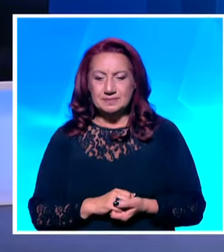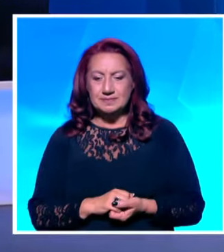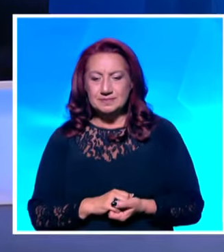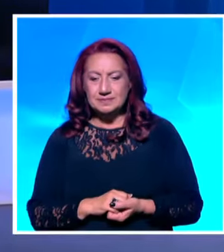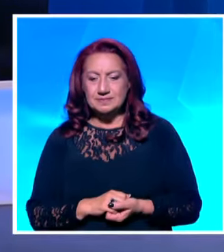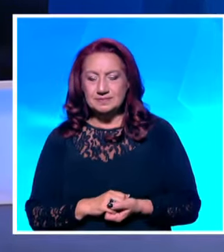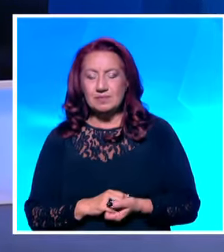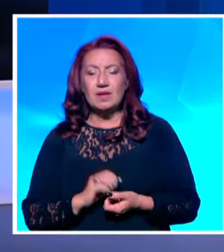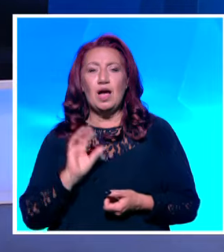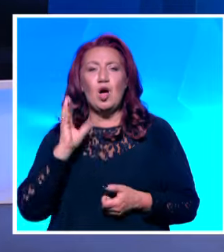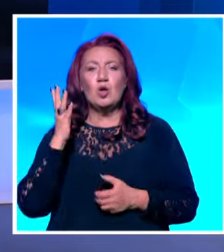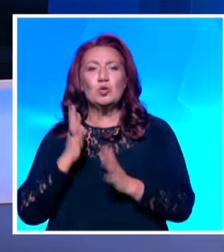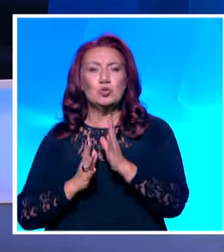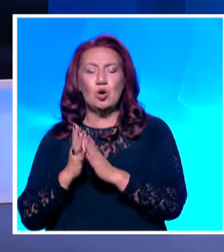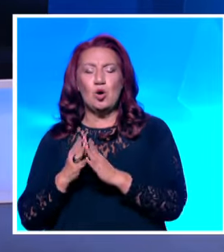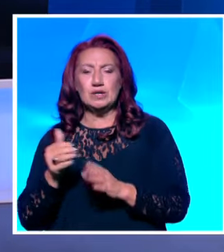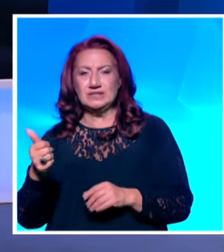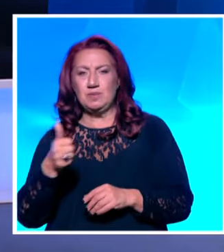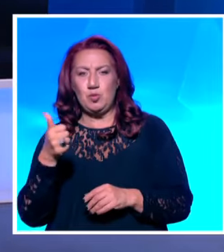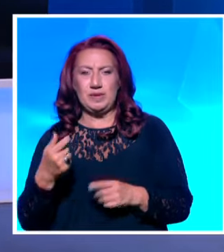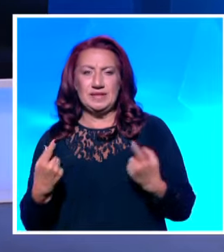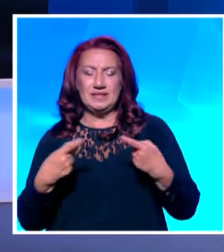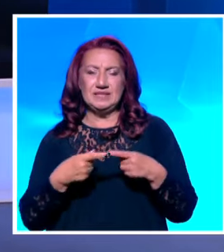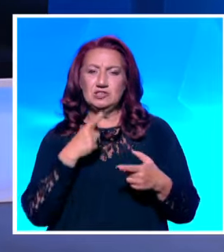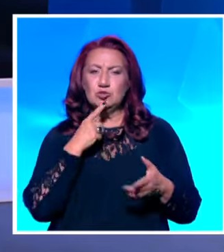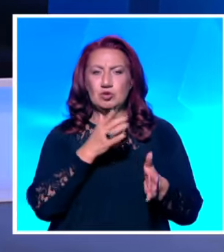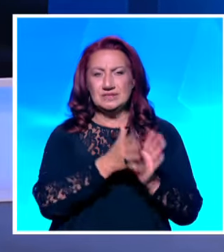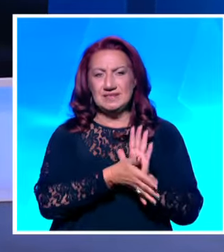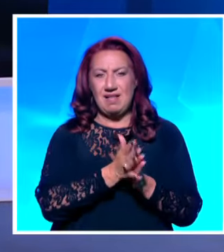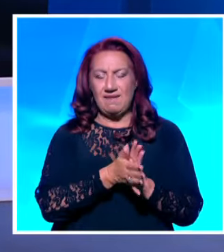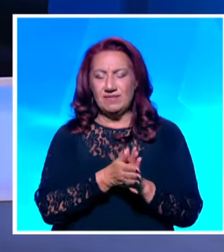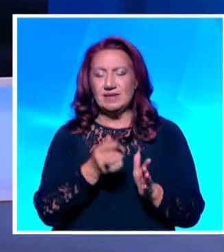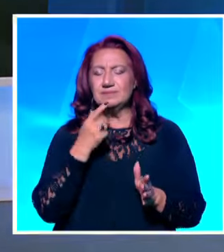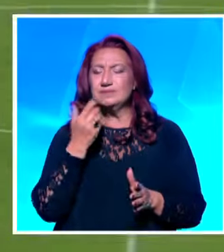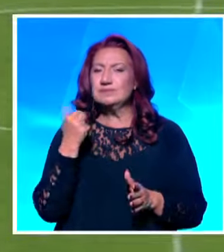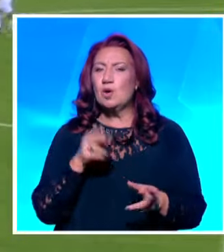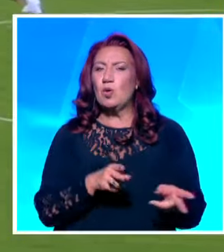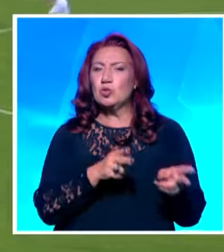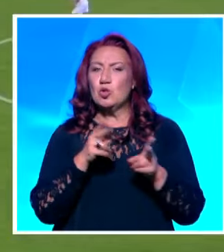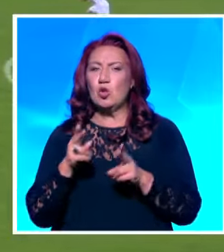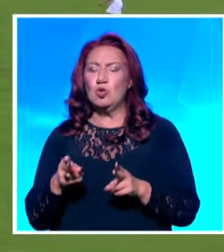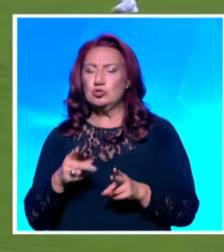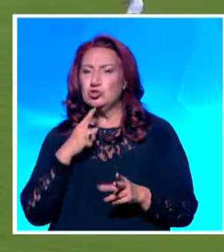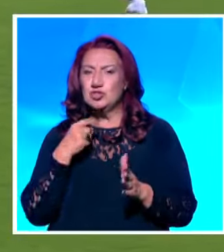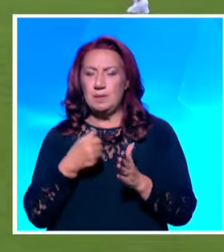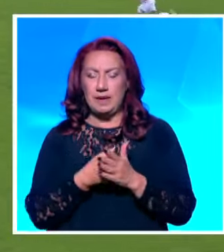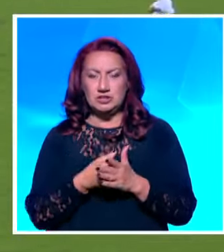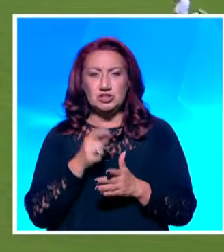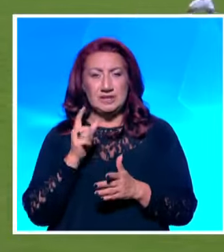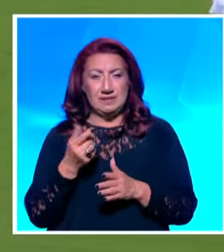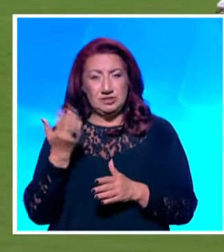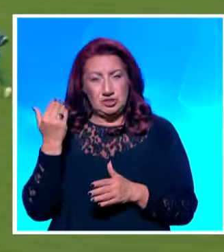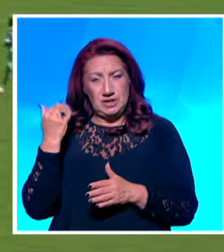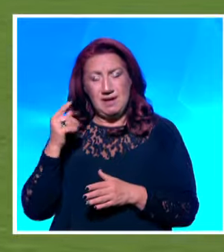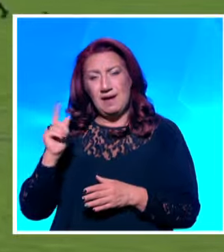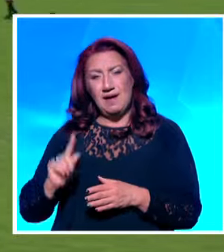Лудогорец победи Славия с 1-0 в отложен матч от ФБет Лига, игран в столицата. По програма срещата трябваше да се играе в края на юли, но